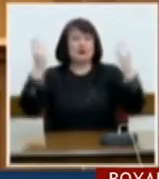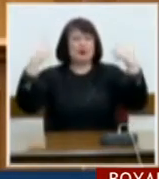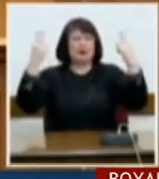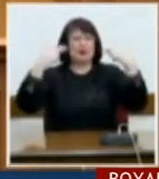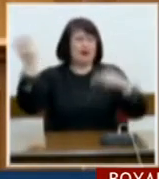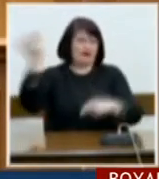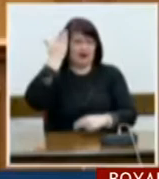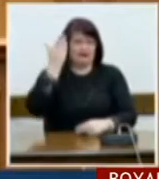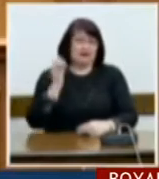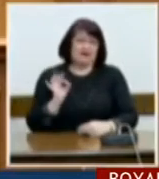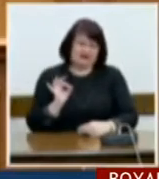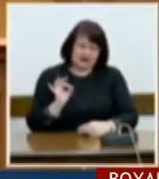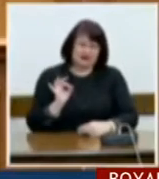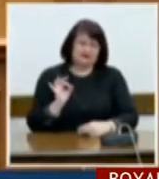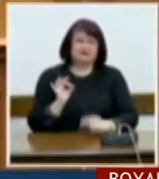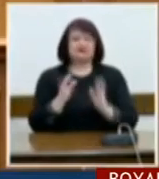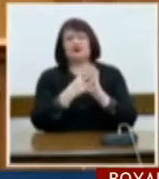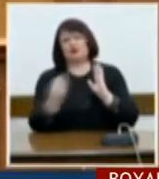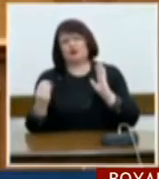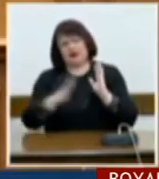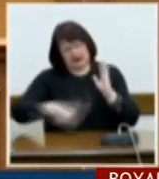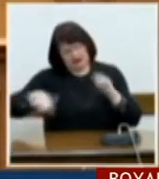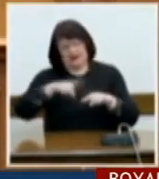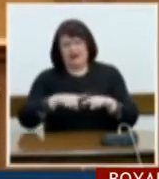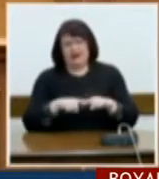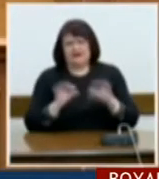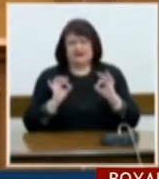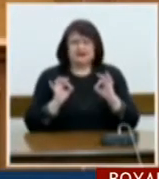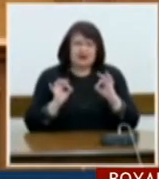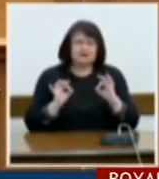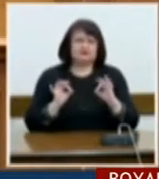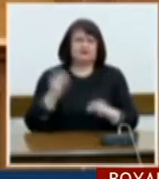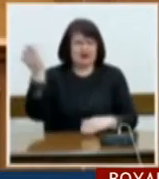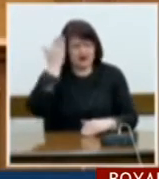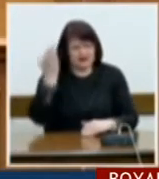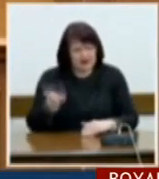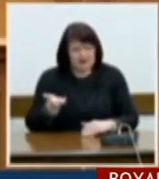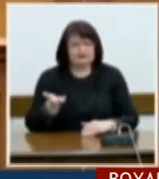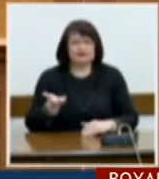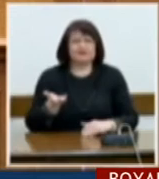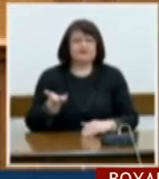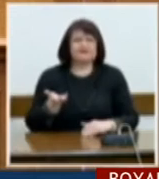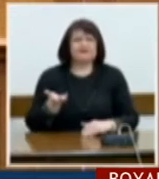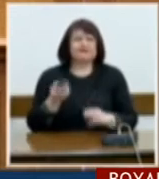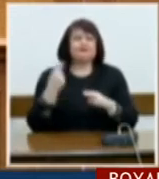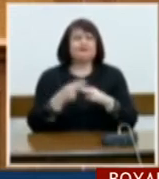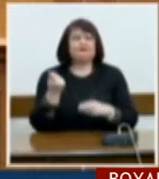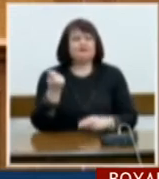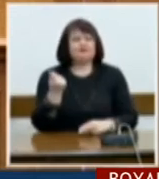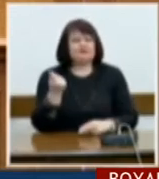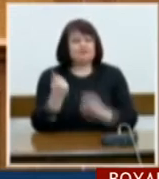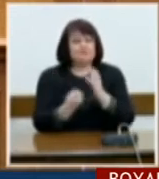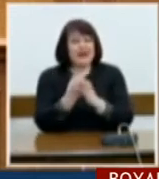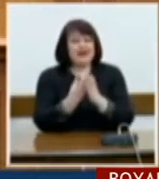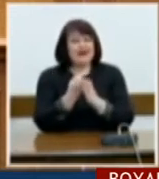που επηρεάζουν άμεσα και τη χώρα μας, εκτινάσοντας ταυτόχρονα και την αξία της παραγωγής,